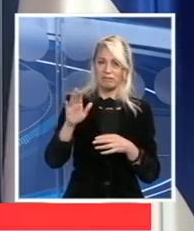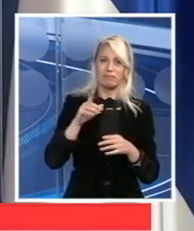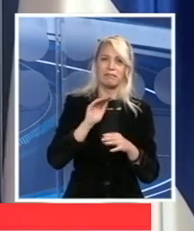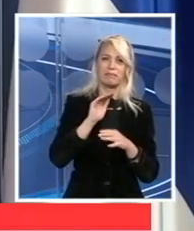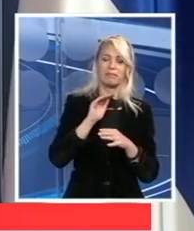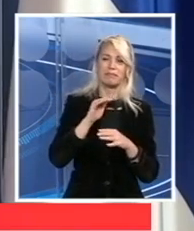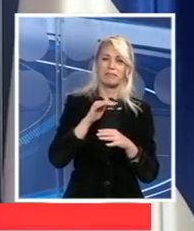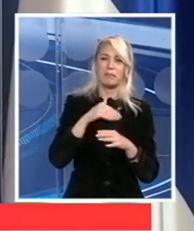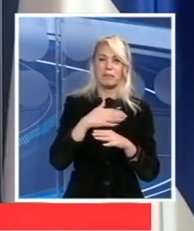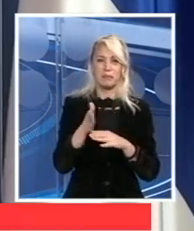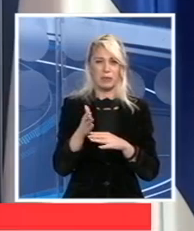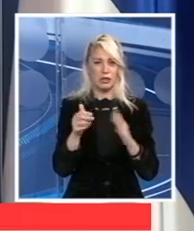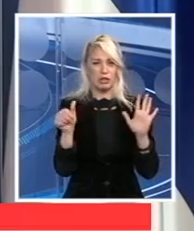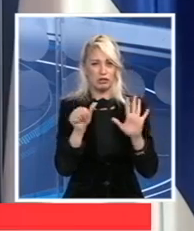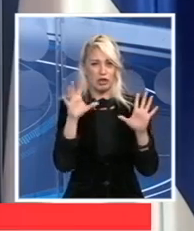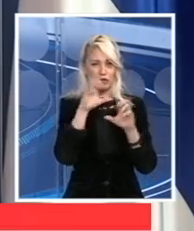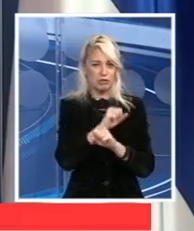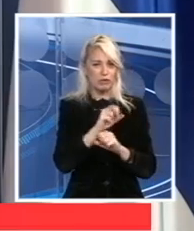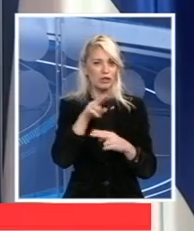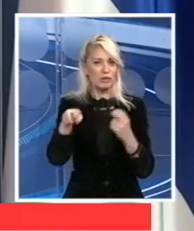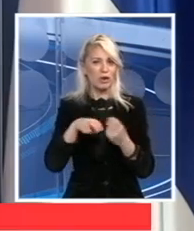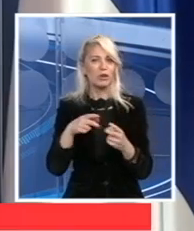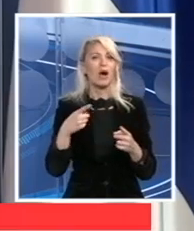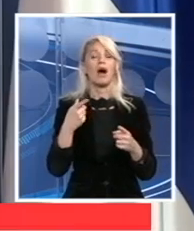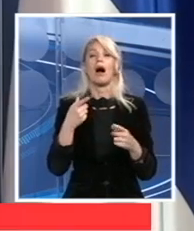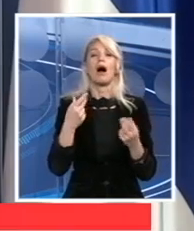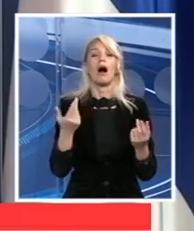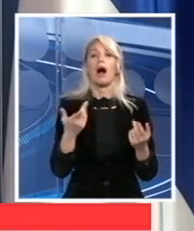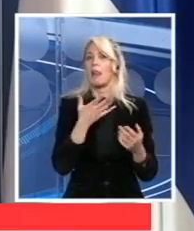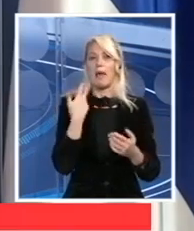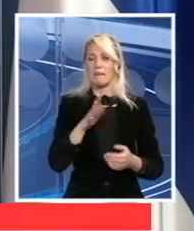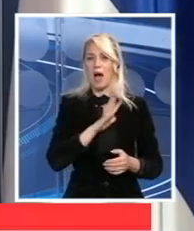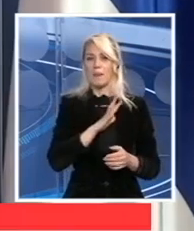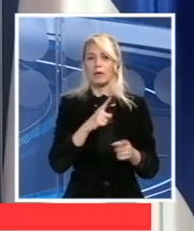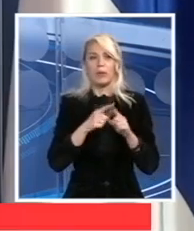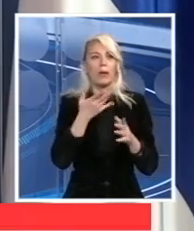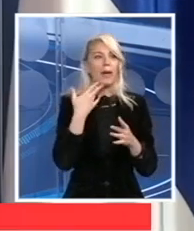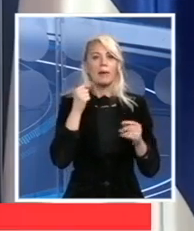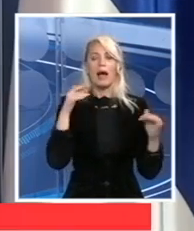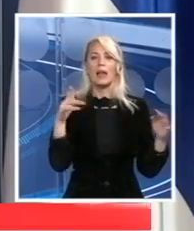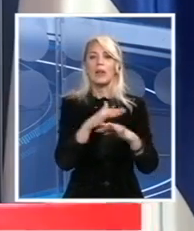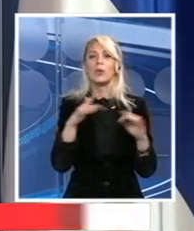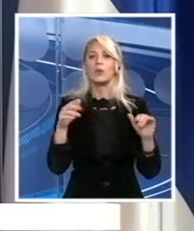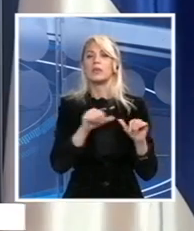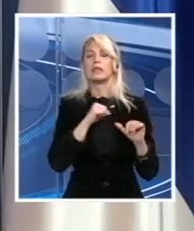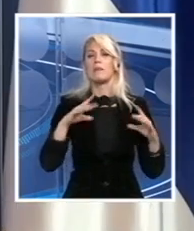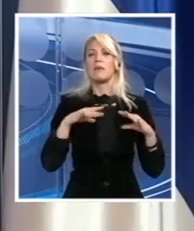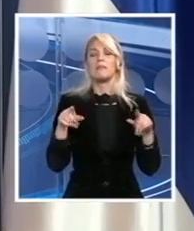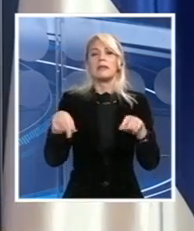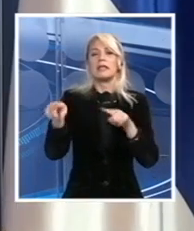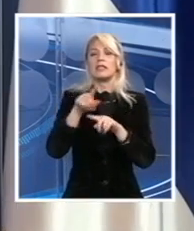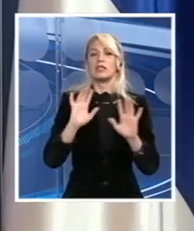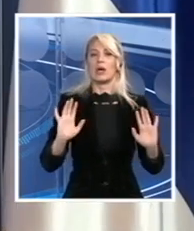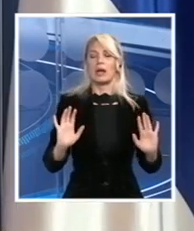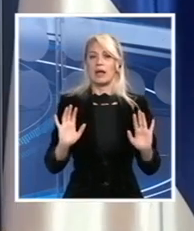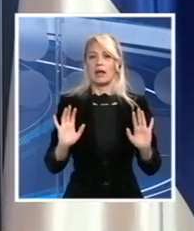tako, praktično nemaju nikakav rizik, jer ostali nisu u mogućnosti da budu u kontaktu sa njim.